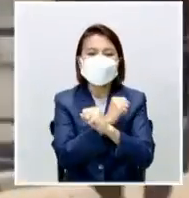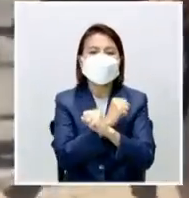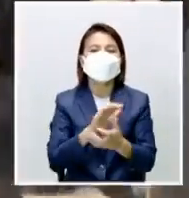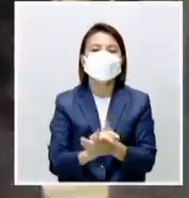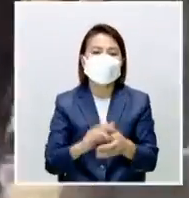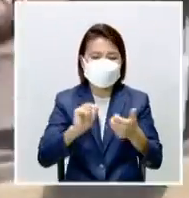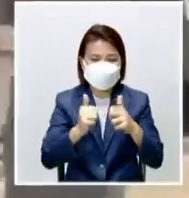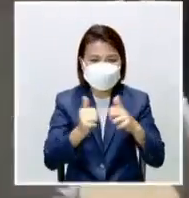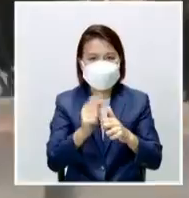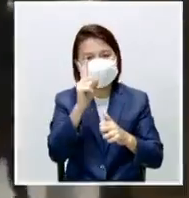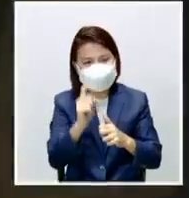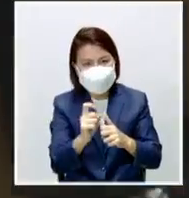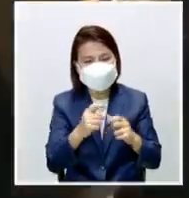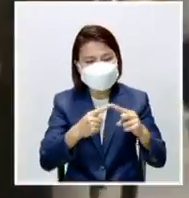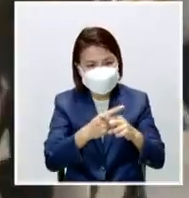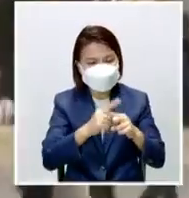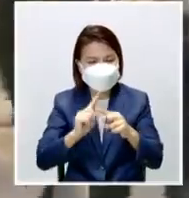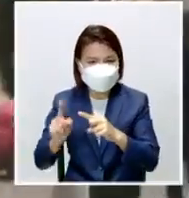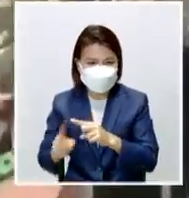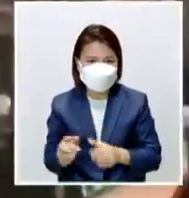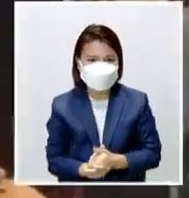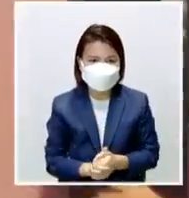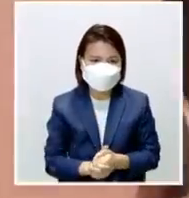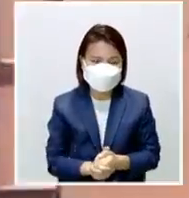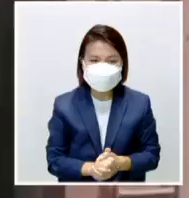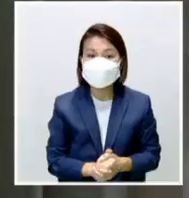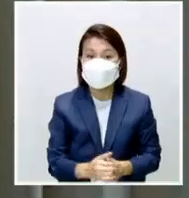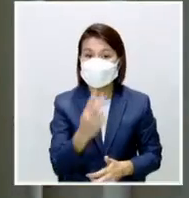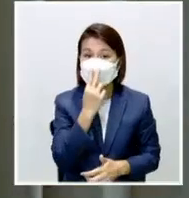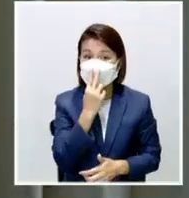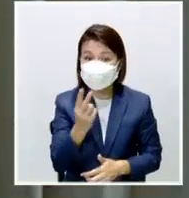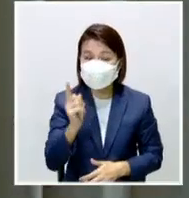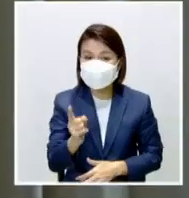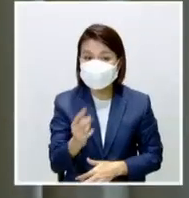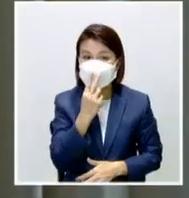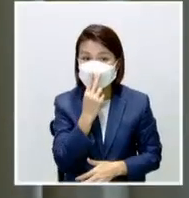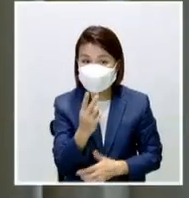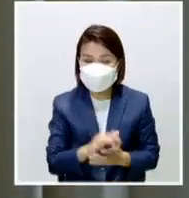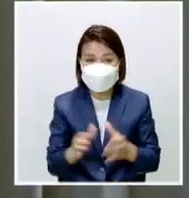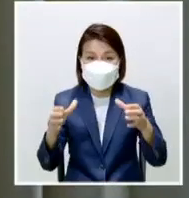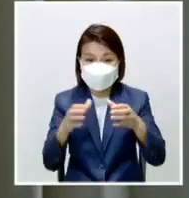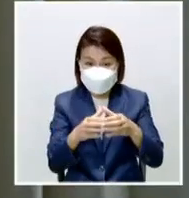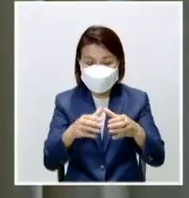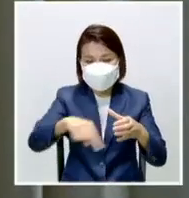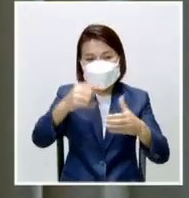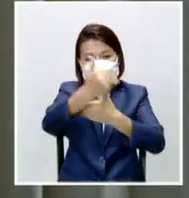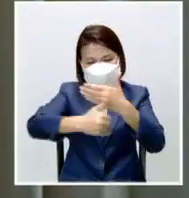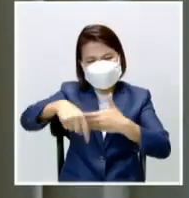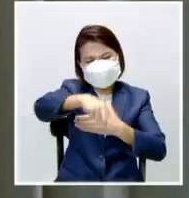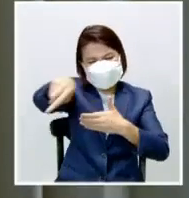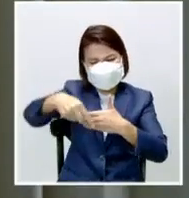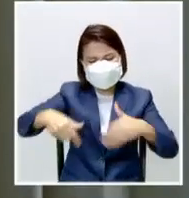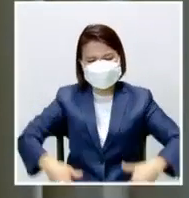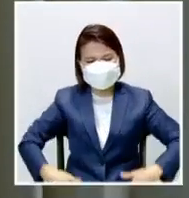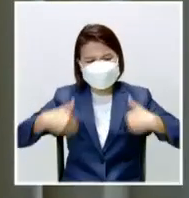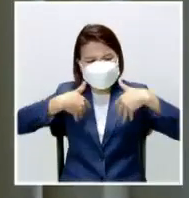องค่ะค่ะคุณเกมคุณจุ๊คุณผู้ชมคะก็คงต้องติดตามต่อไปนะคะว่าชีวิตของชาวอัฟกันจะเป็นอย่างไรภาย